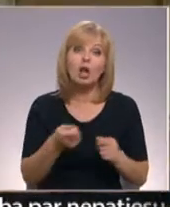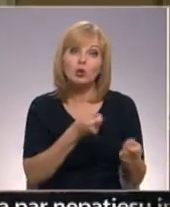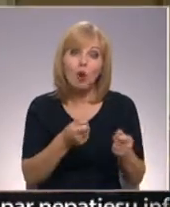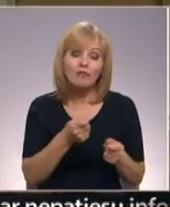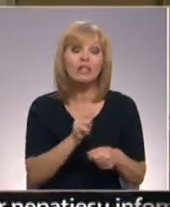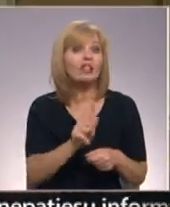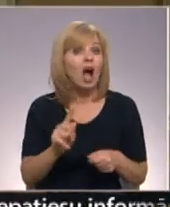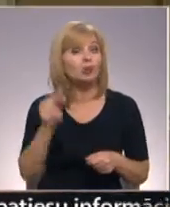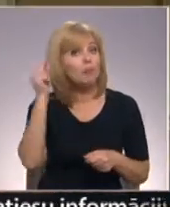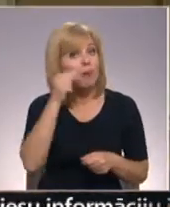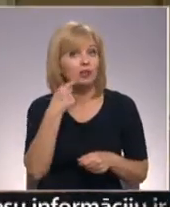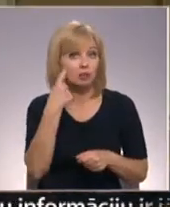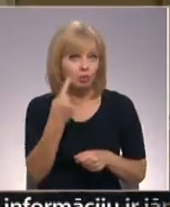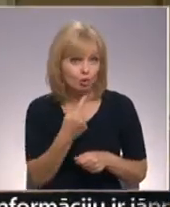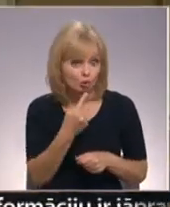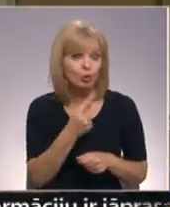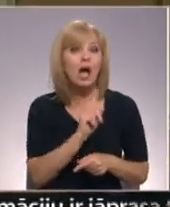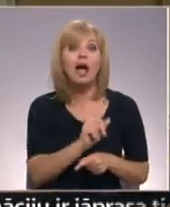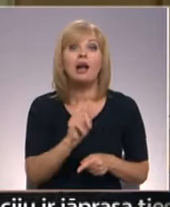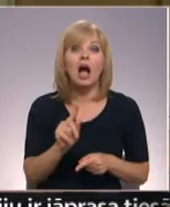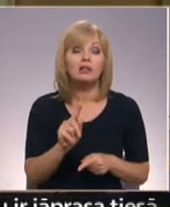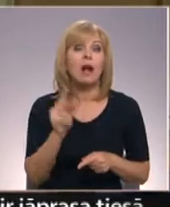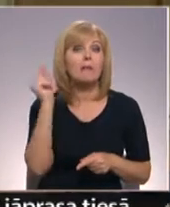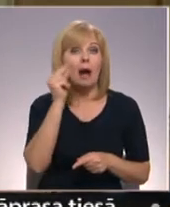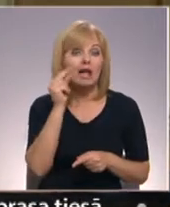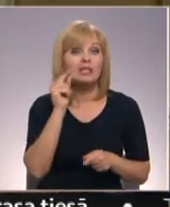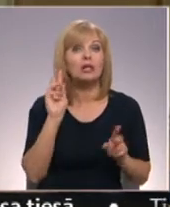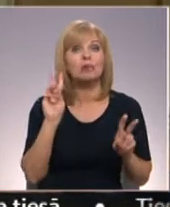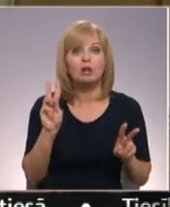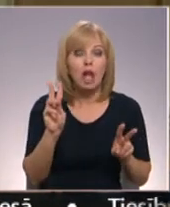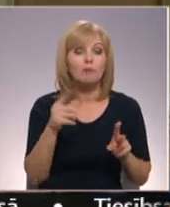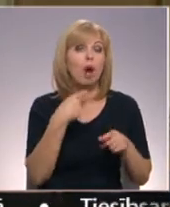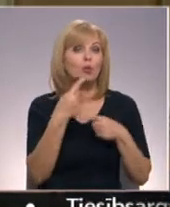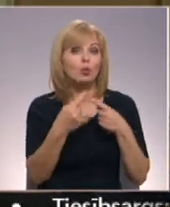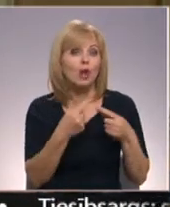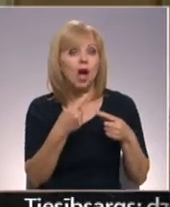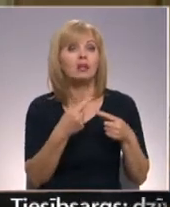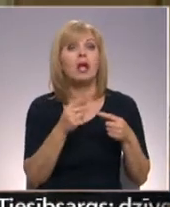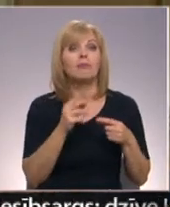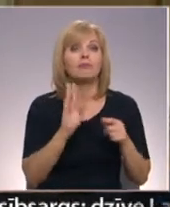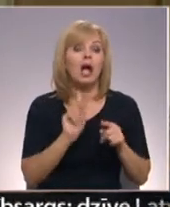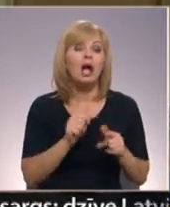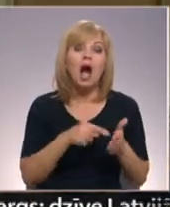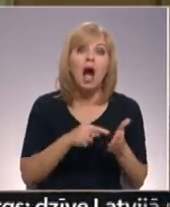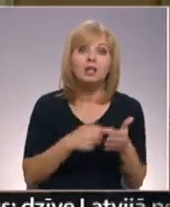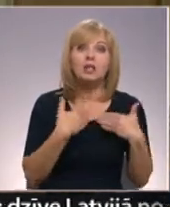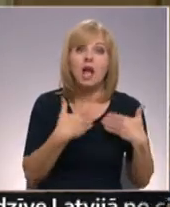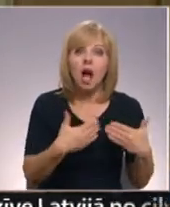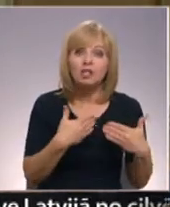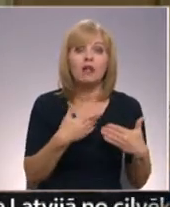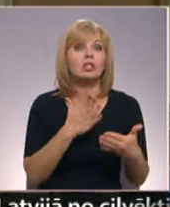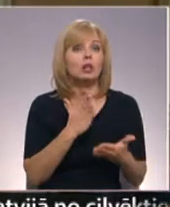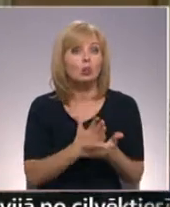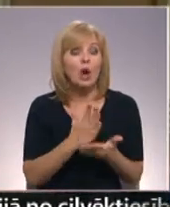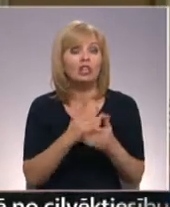Katrā mācība priekšmetā runāt par kādu tēmu un ne tikai par aktivitātēm, kas notiek šeit pie mums Latvijā,